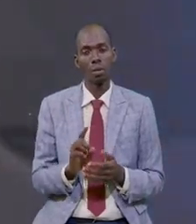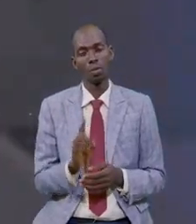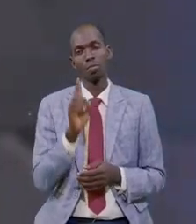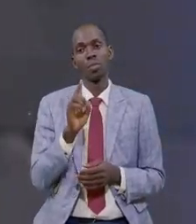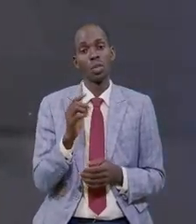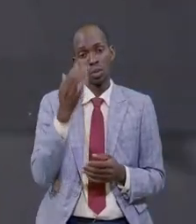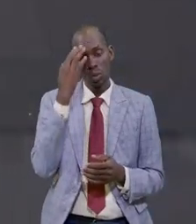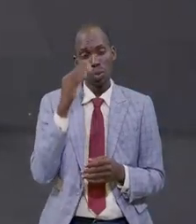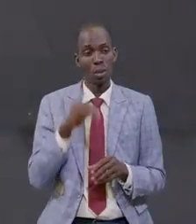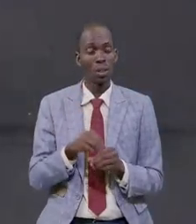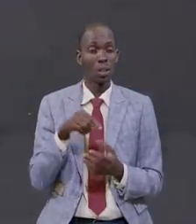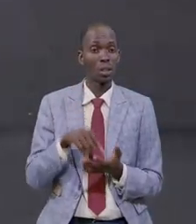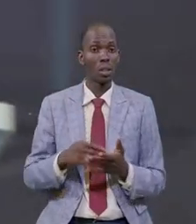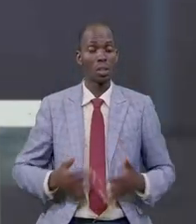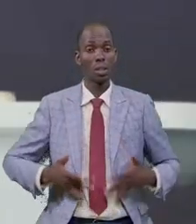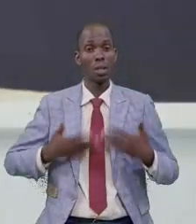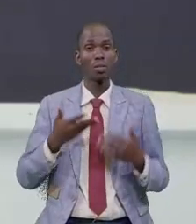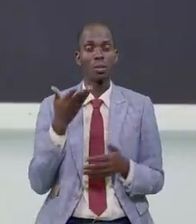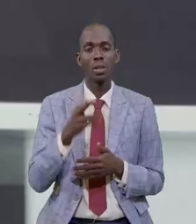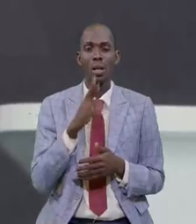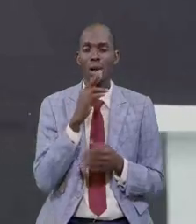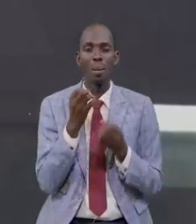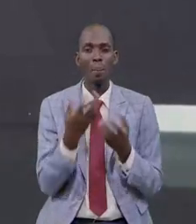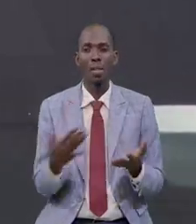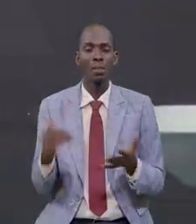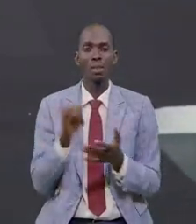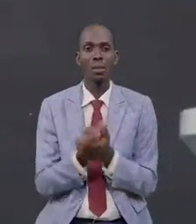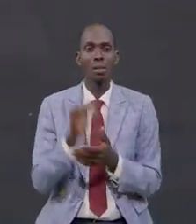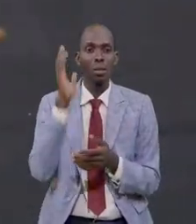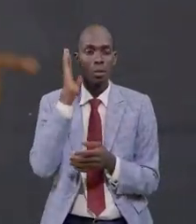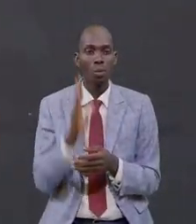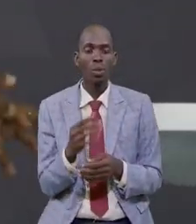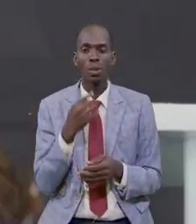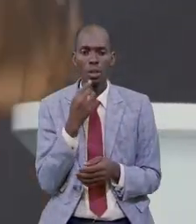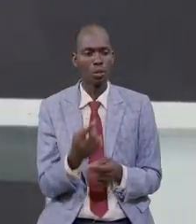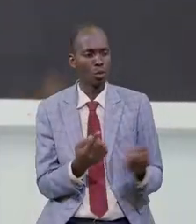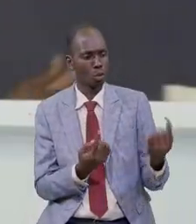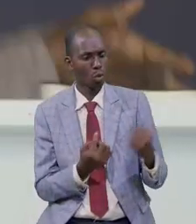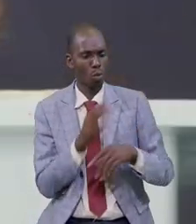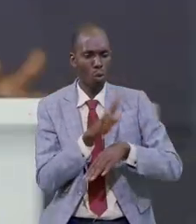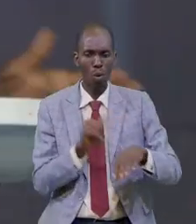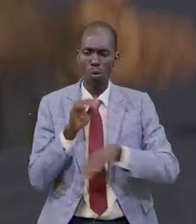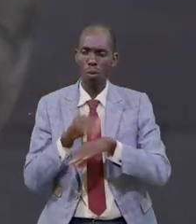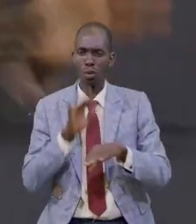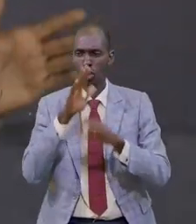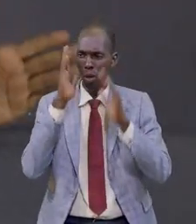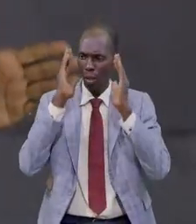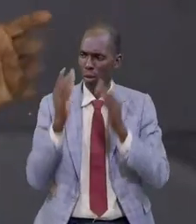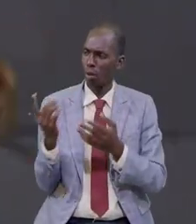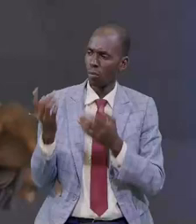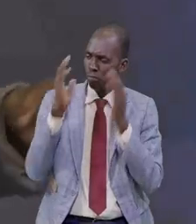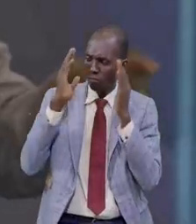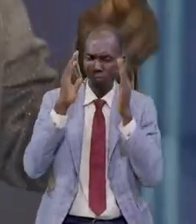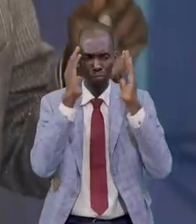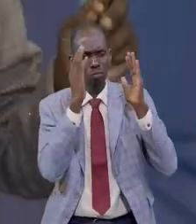vie il y a plusieurs choses qui vont vous inviter viens ici viensci viens par là-bas mais vous devez prendre un